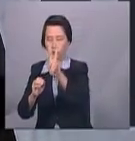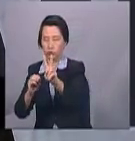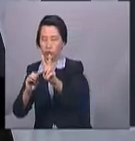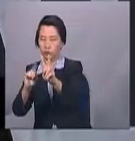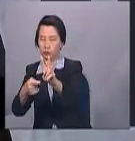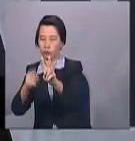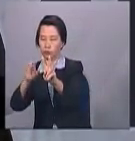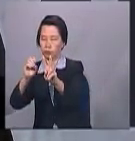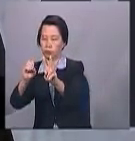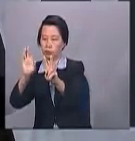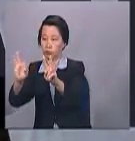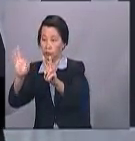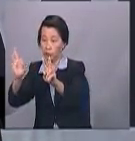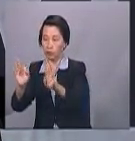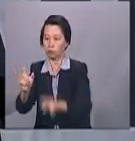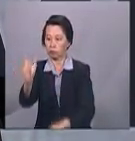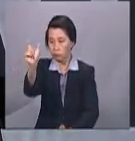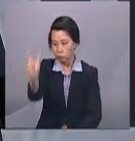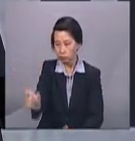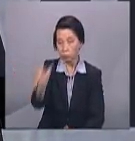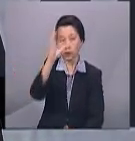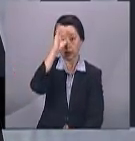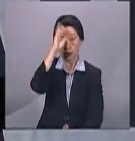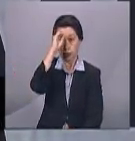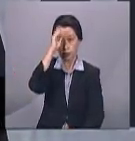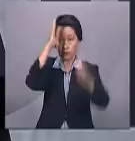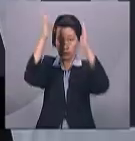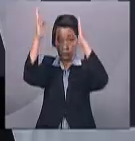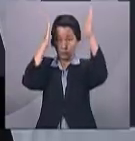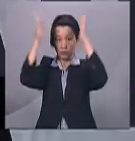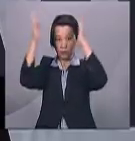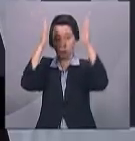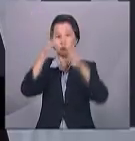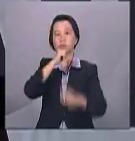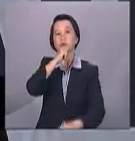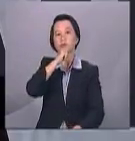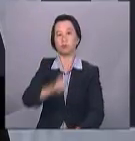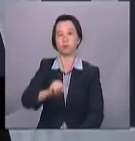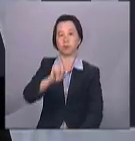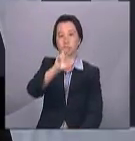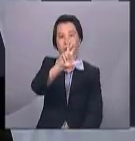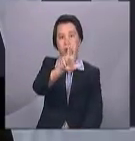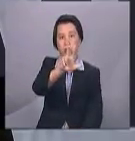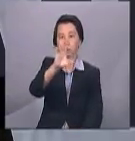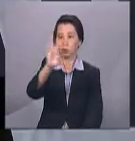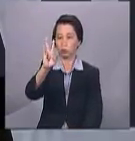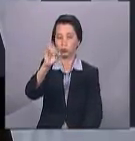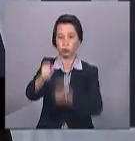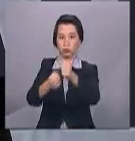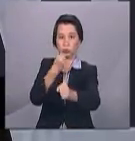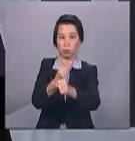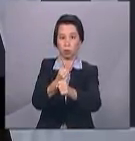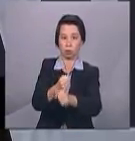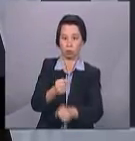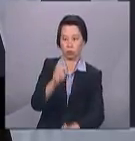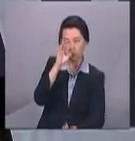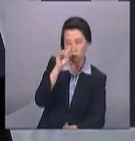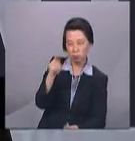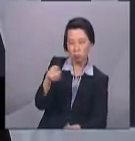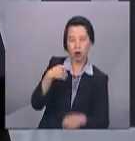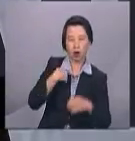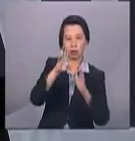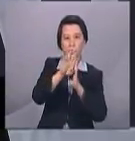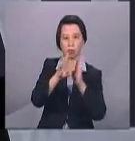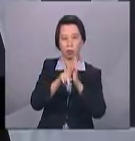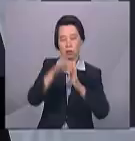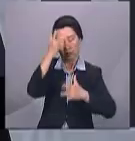ke-2,909, merupakan lelaki warga negara Malaysia berumur 37 tahun dan mempunyai latar belakang